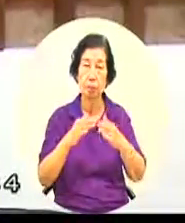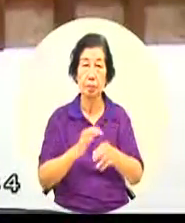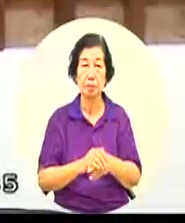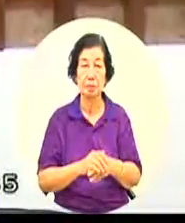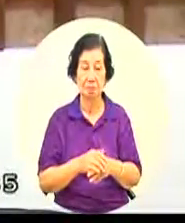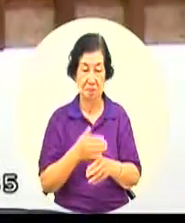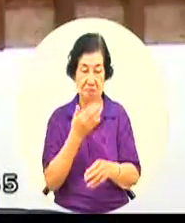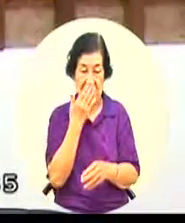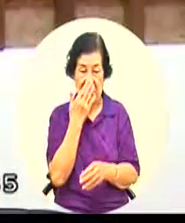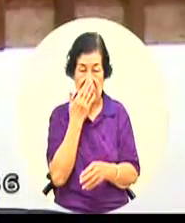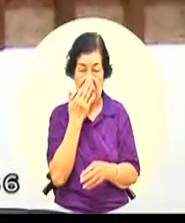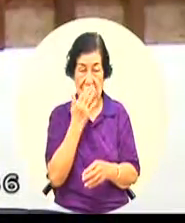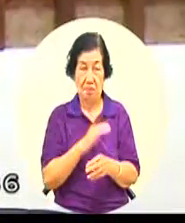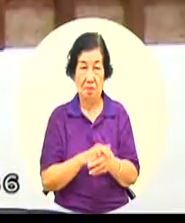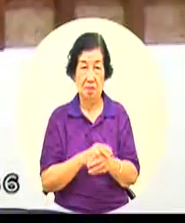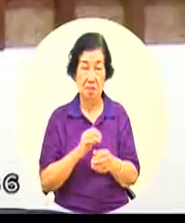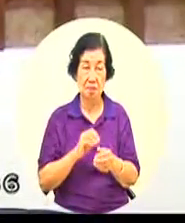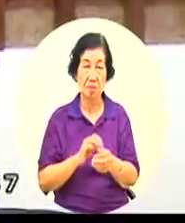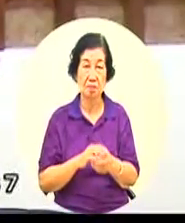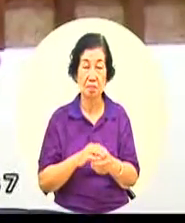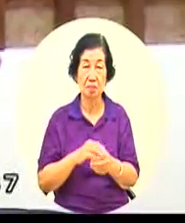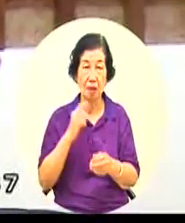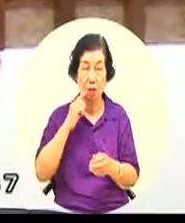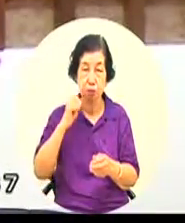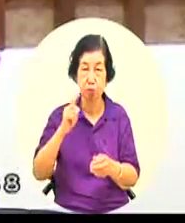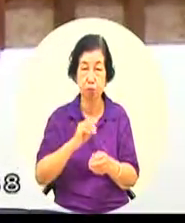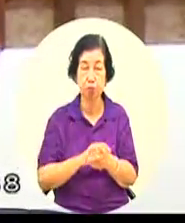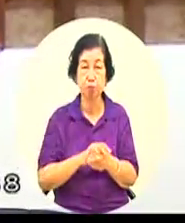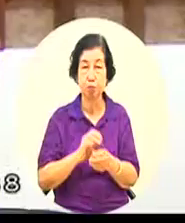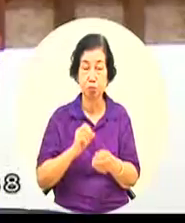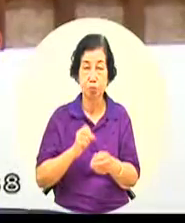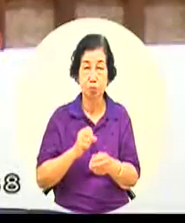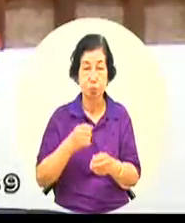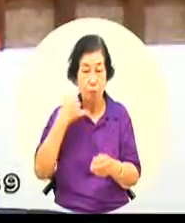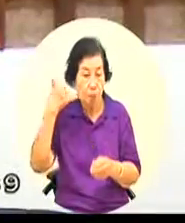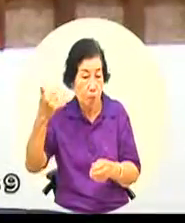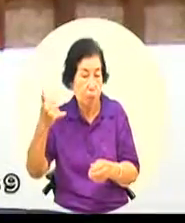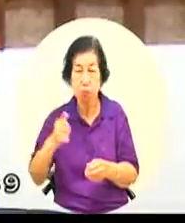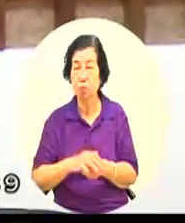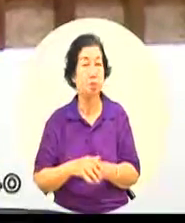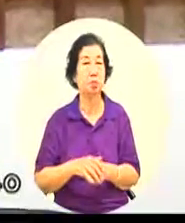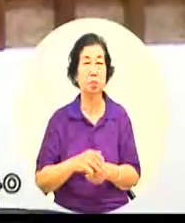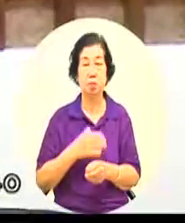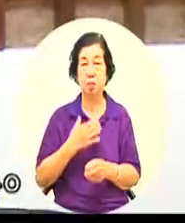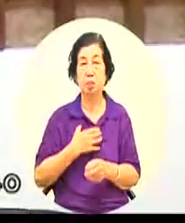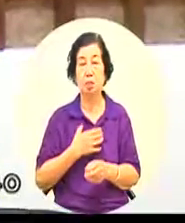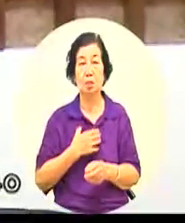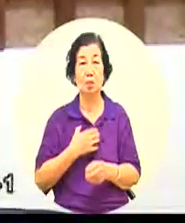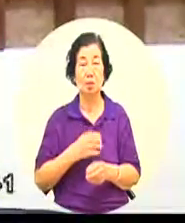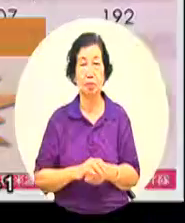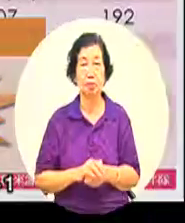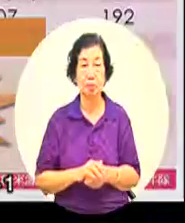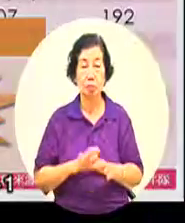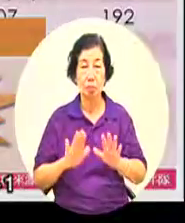去通报？”哦，有这个现象哦，就是说，我们来看一个数据哦，来，